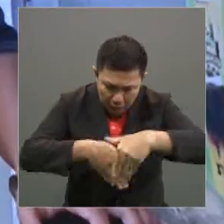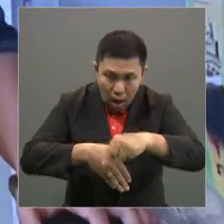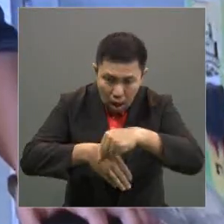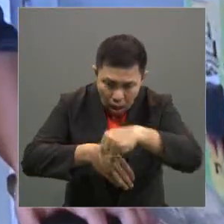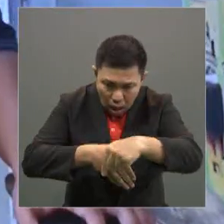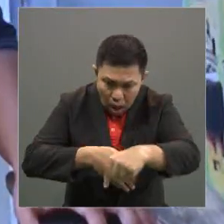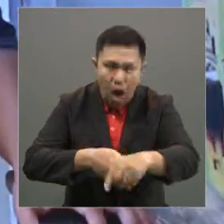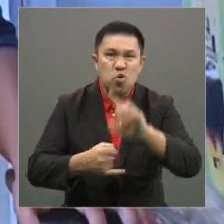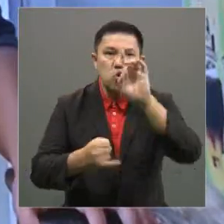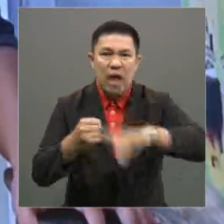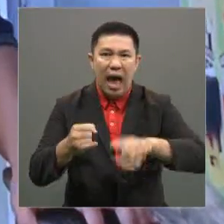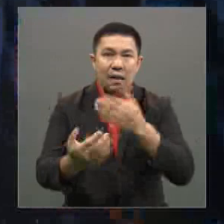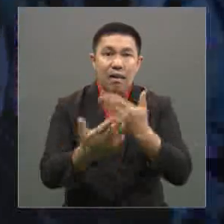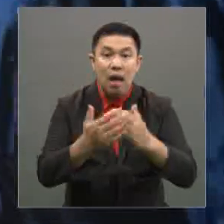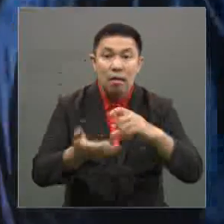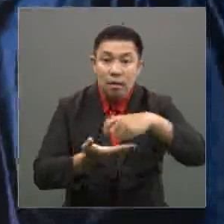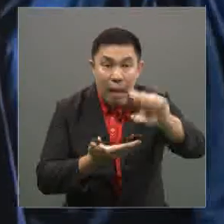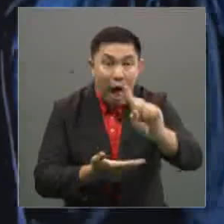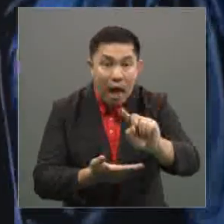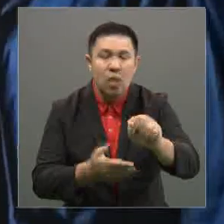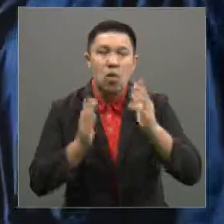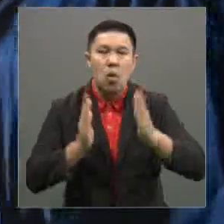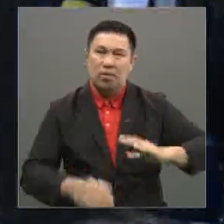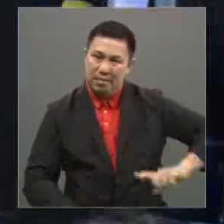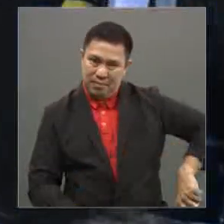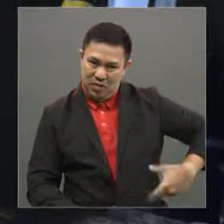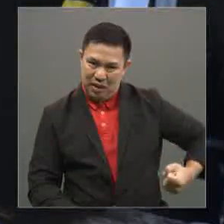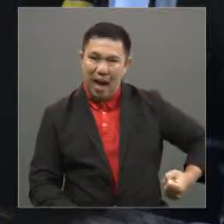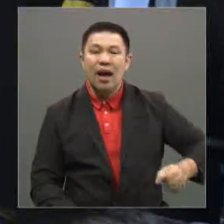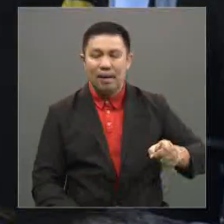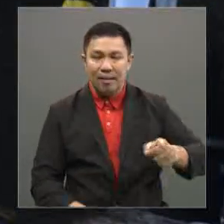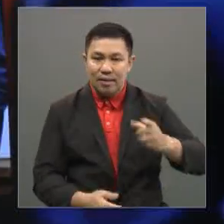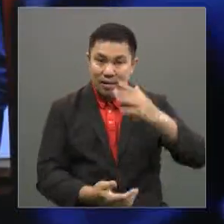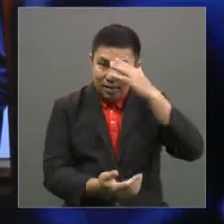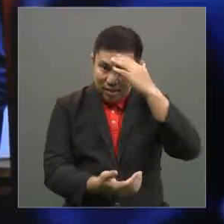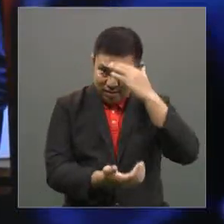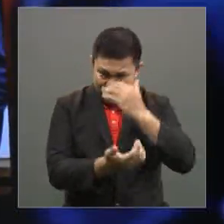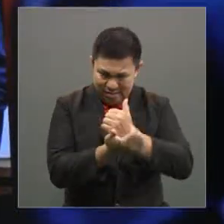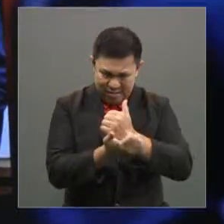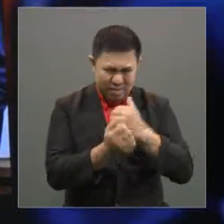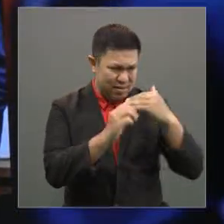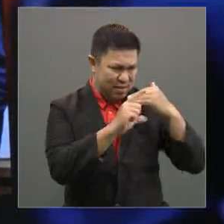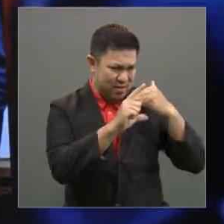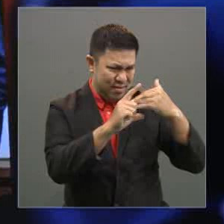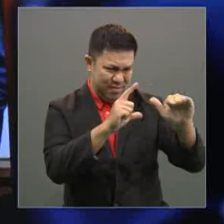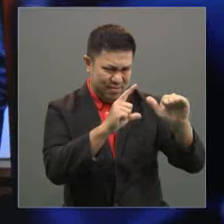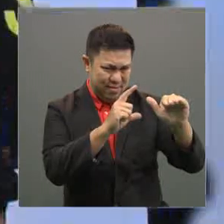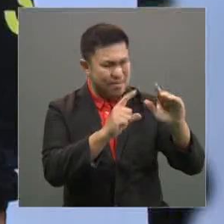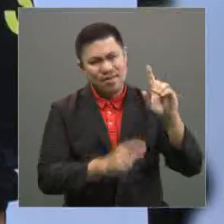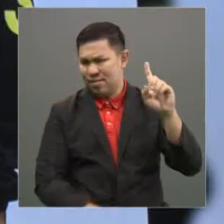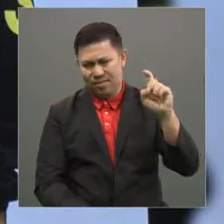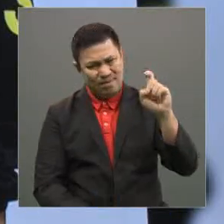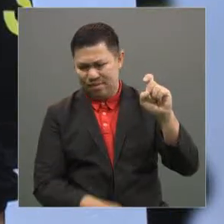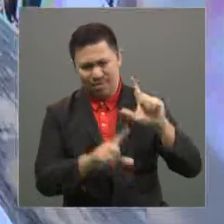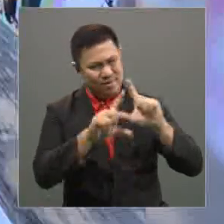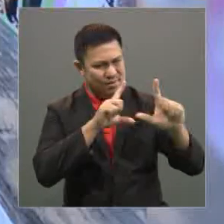กัมพูชานะคะเพราะฉะนั้นย้ำเตือนนะคะว่าเจ้าหน้าที่ไม่มีแจ้งความผ่านทาง LINEนะคะมีแค่ที่ไยิออนไลนเท่า